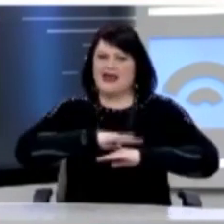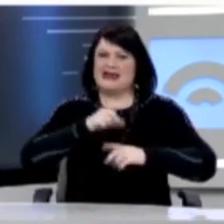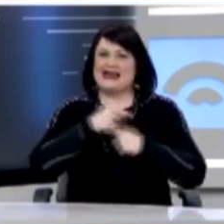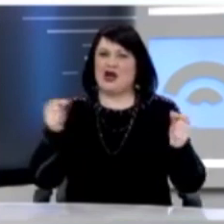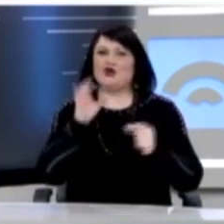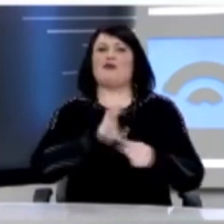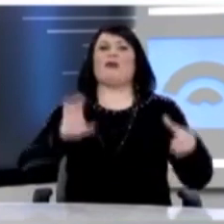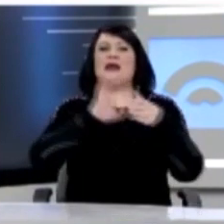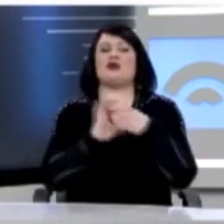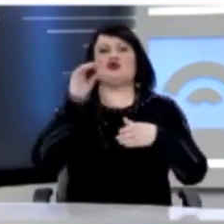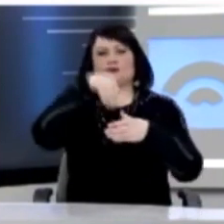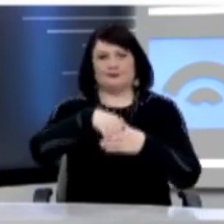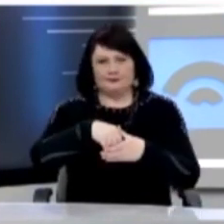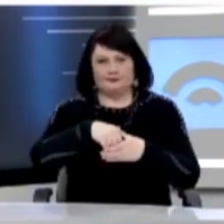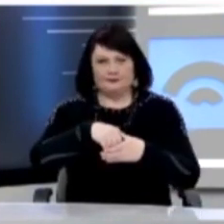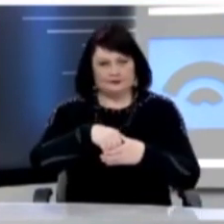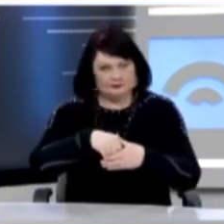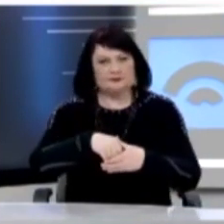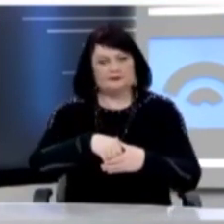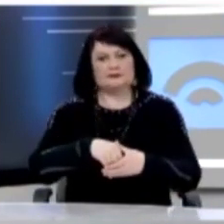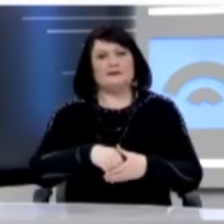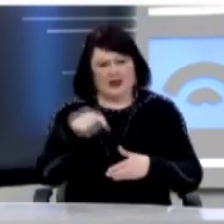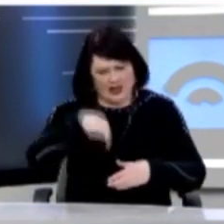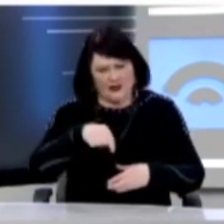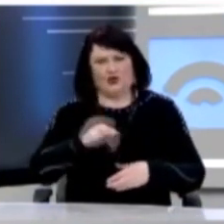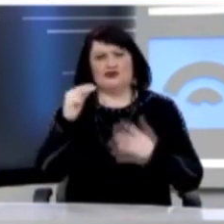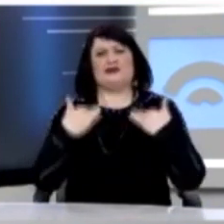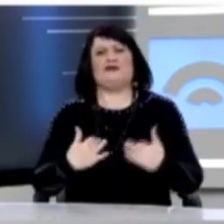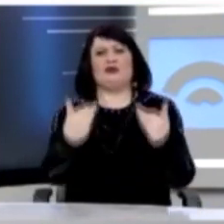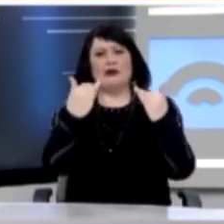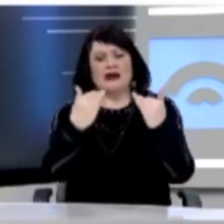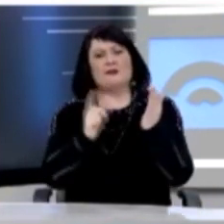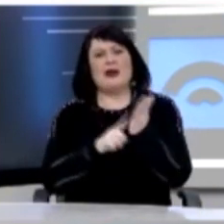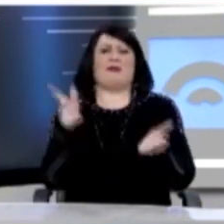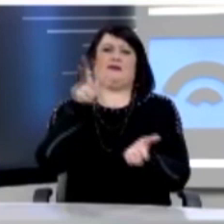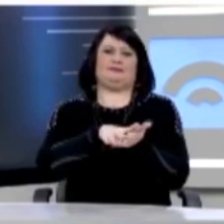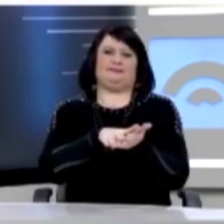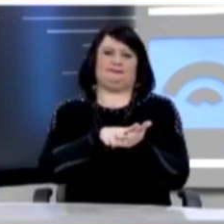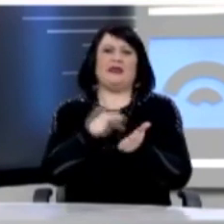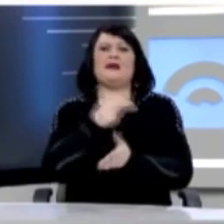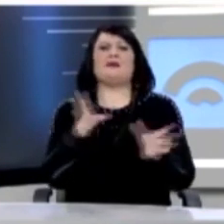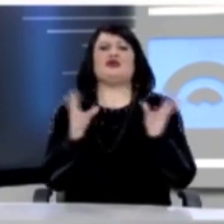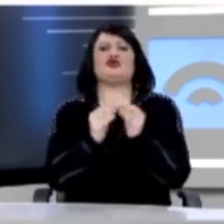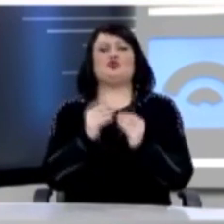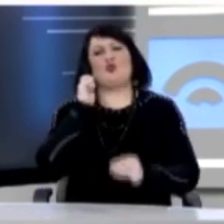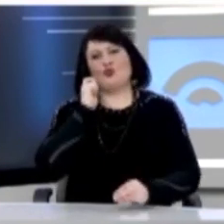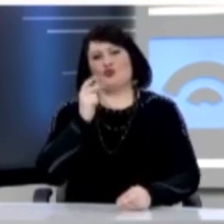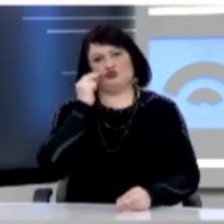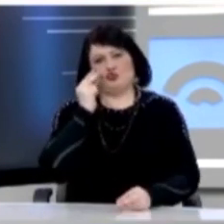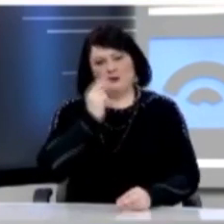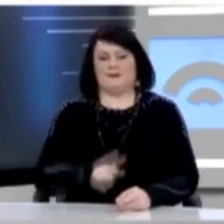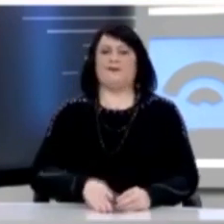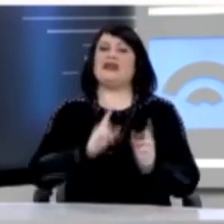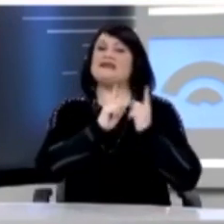Ένωση, έρχεται και το πρωτόκολλο εισδοχής στην Ελληνική Βουλή. Είναι μάλιστα χαρακτηριστικό ότι η Συμφωνία των